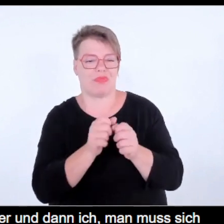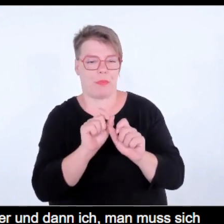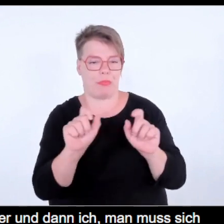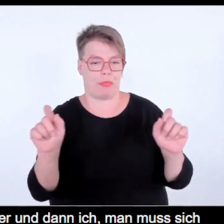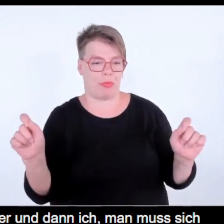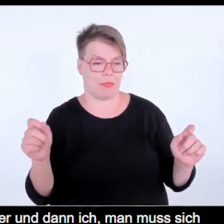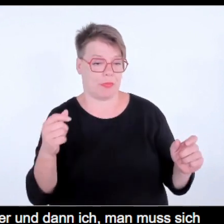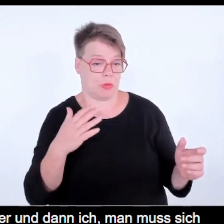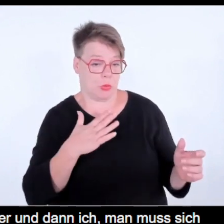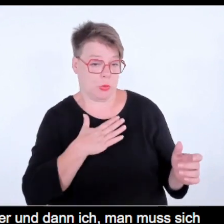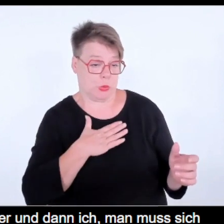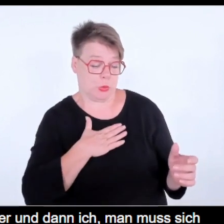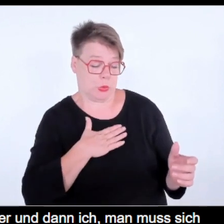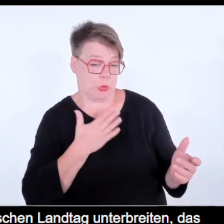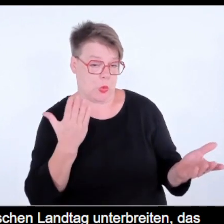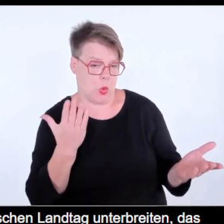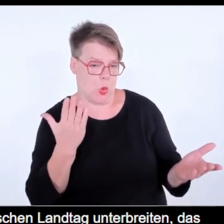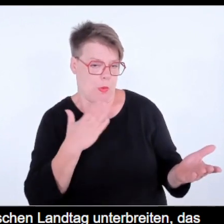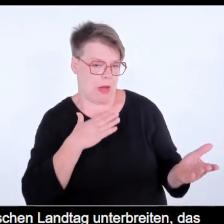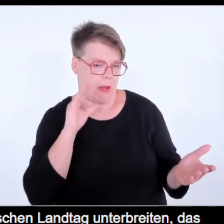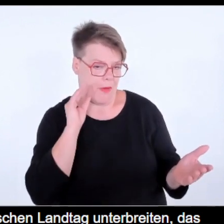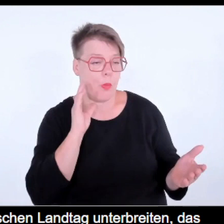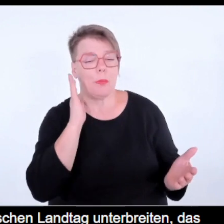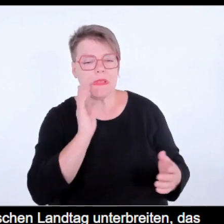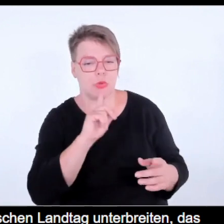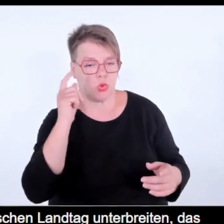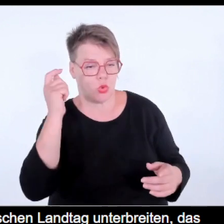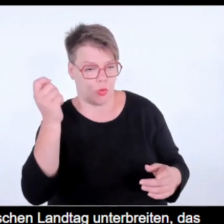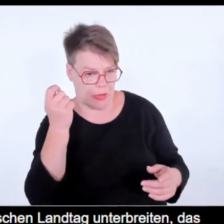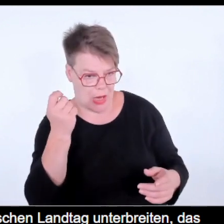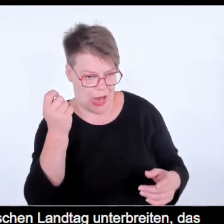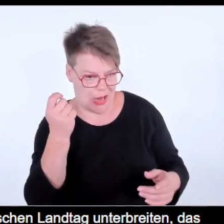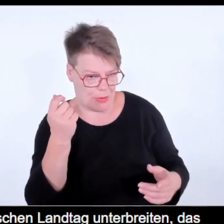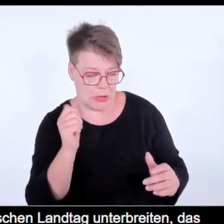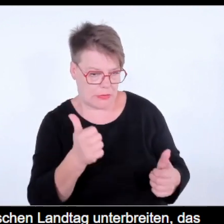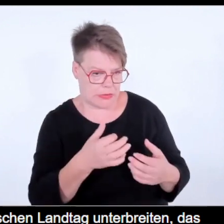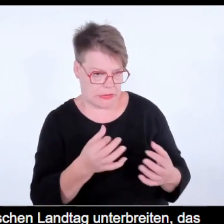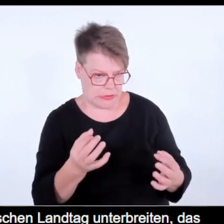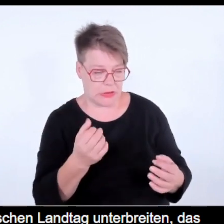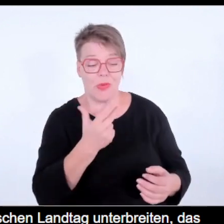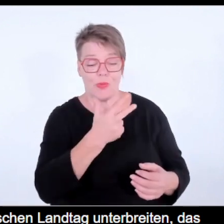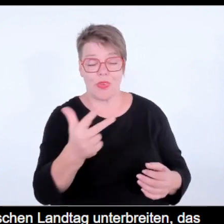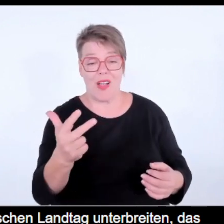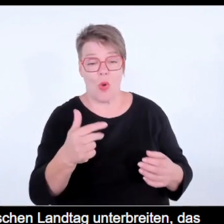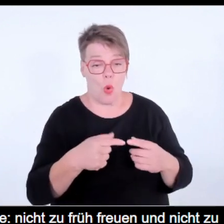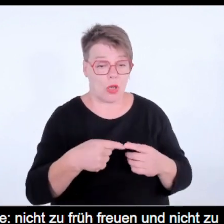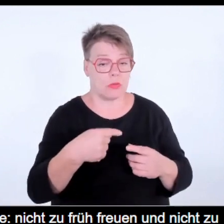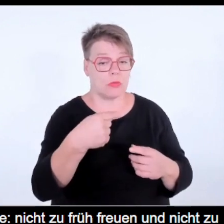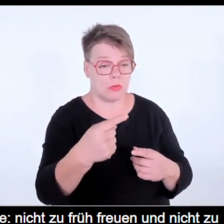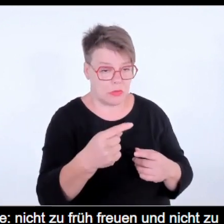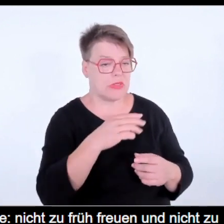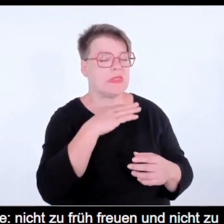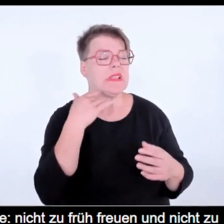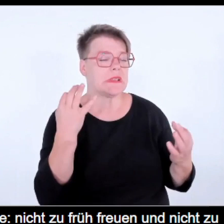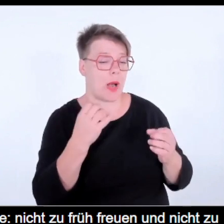Regierung bilden. Das ist auch der klare Auftrag, das dann schnell, zügig und konsequent zu machen. Und dann wird, auch da ist der gleiche Prozess, am Anfang wird über